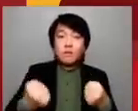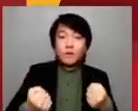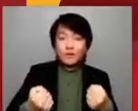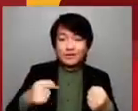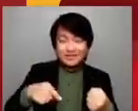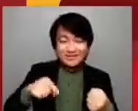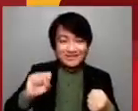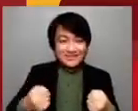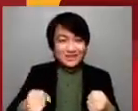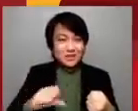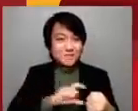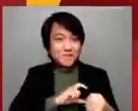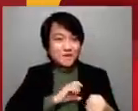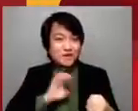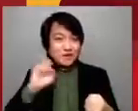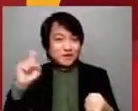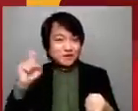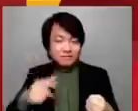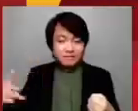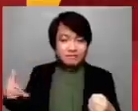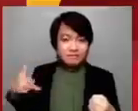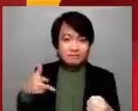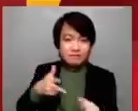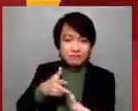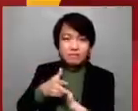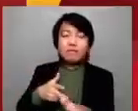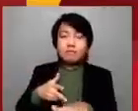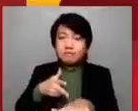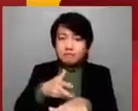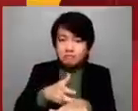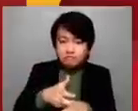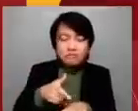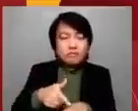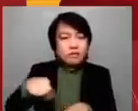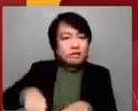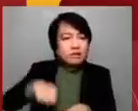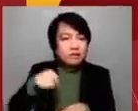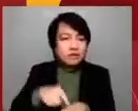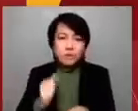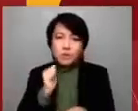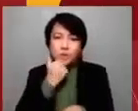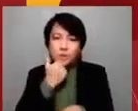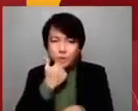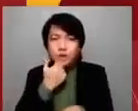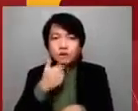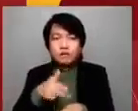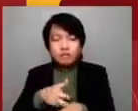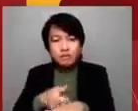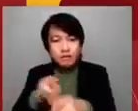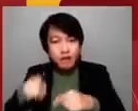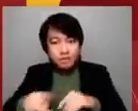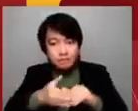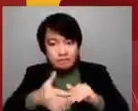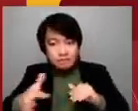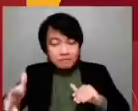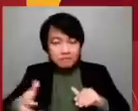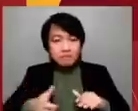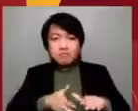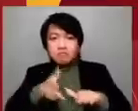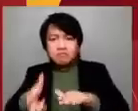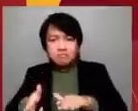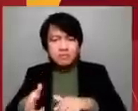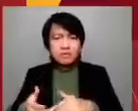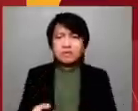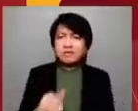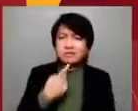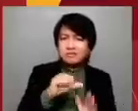nagkaroon ito ng damage na raw naglabas ng baril si Gonzalez Pero sabi ni Fortune nakapagtataka na hindi man